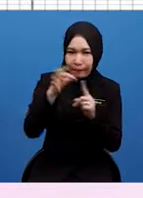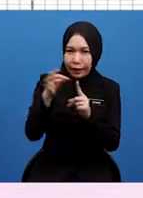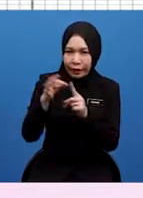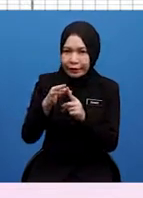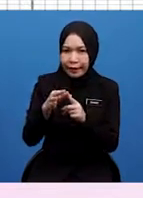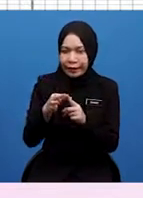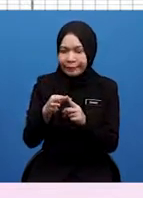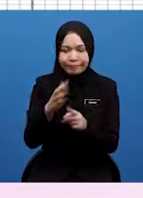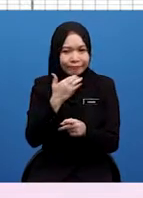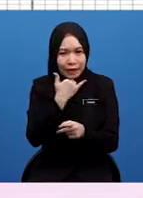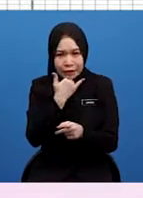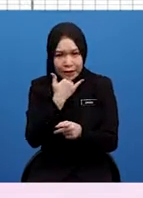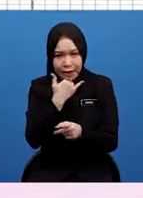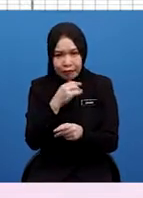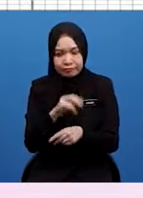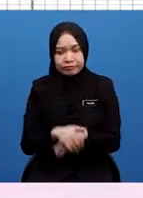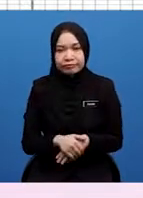gambaran pelajar-pelajar tidak cekap.